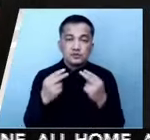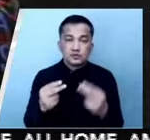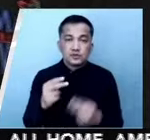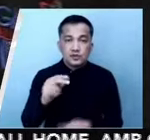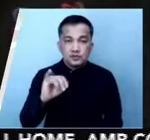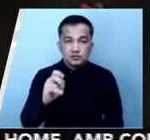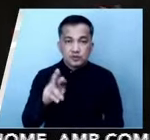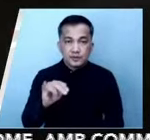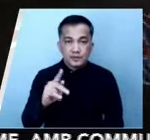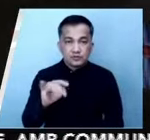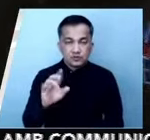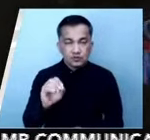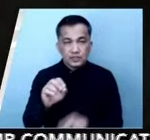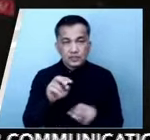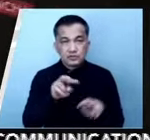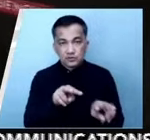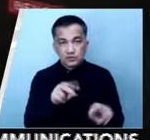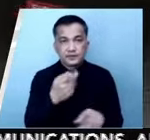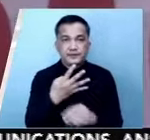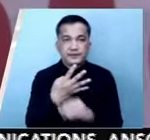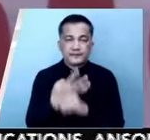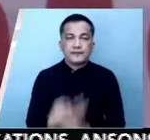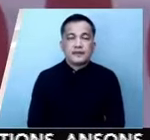Apresto nakatutok, 24 oras.